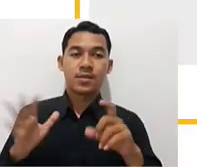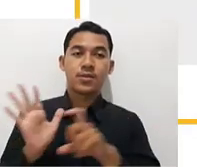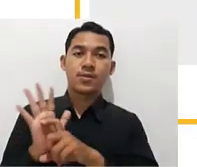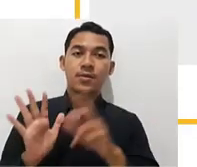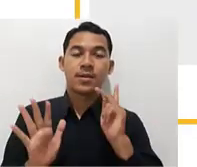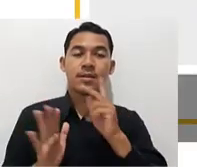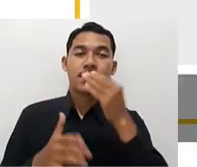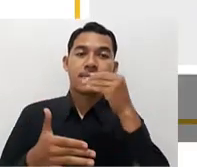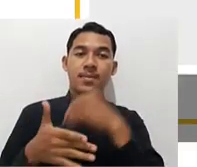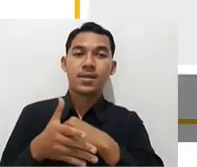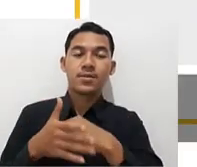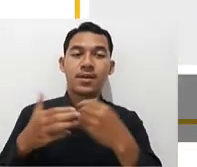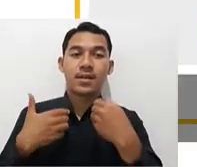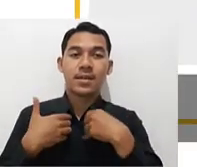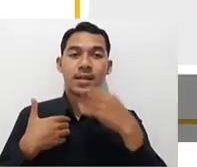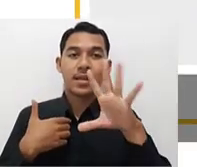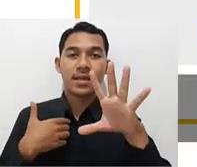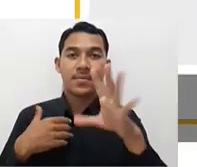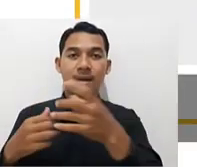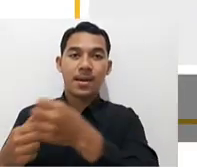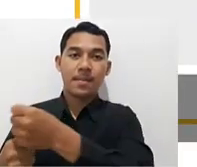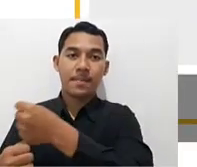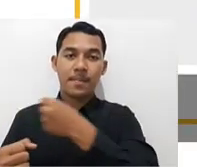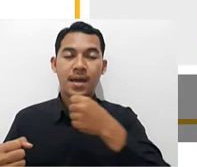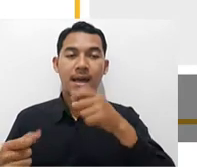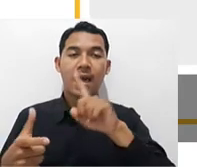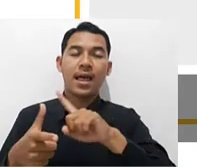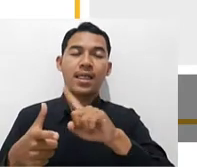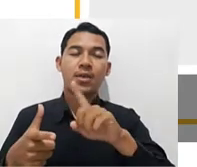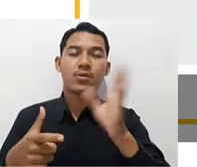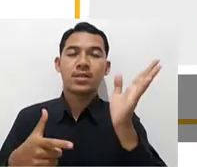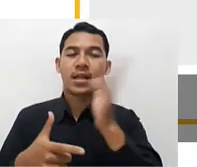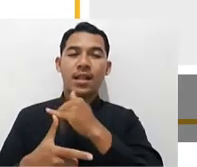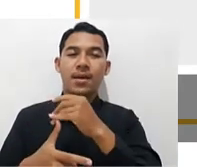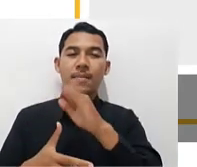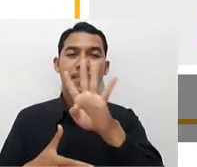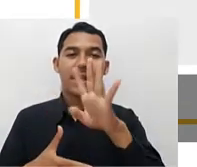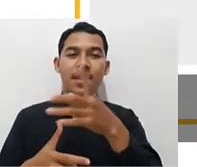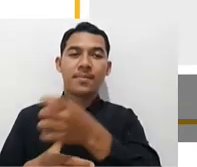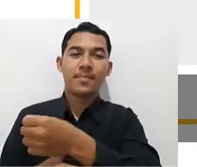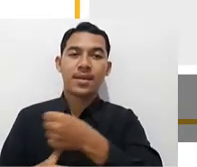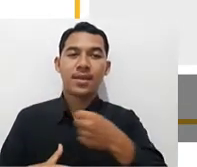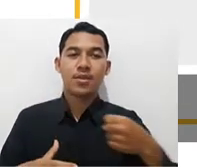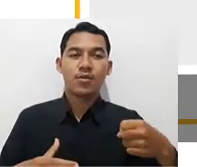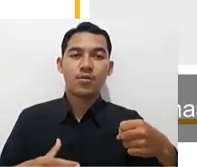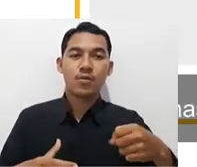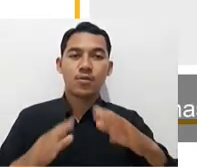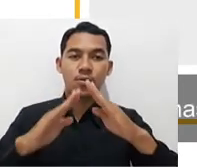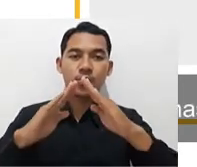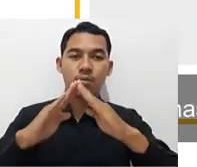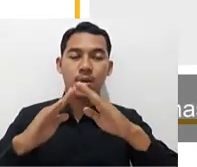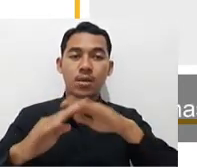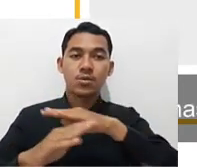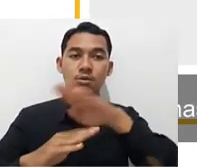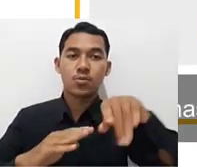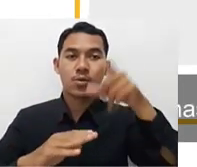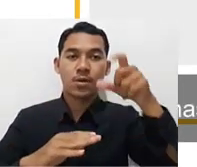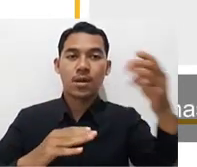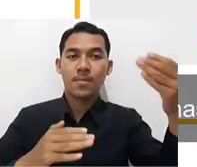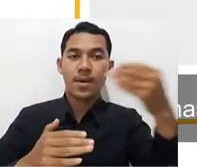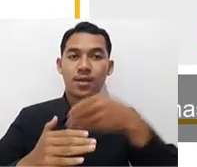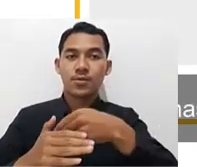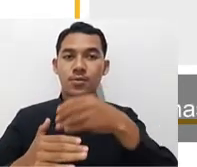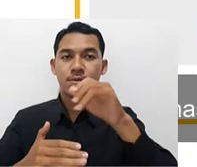ada 5 pintu misalkan, sorry ada 4 pintu misalkan 4 pintu rumah gitu tuh. Nah, kita pengen semua orang tuh masuk bareng dan keluar